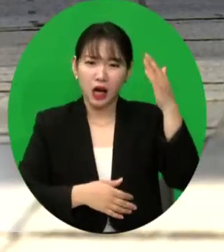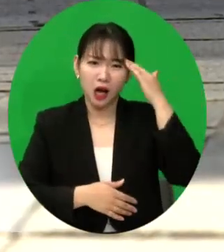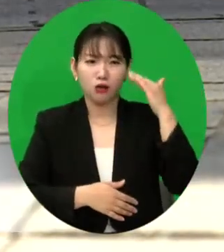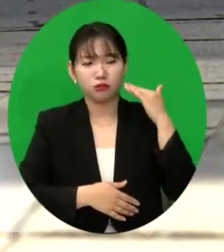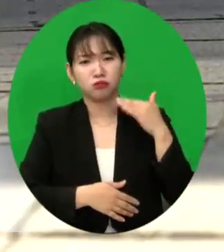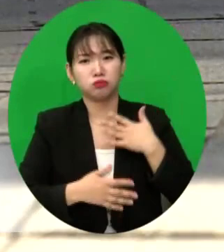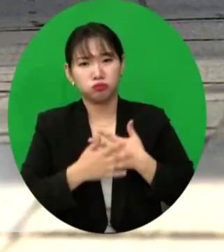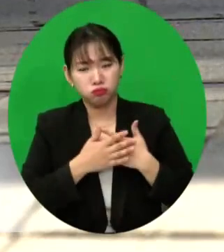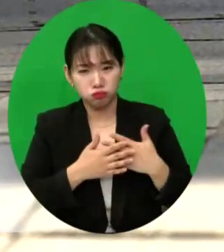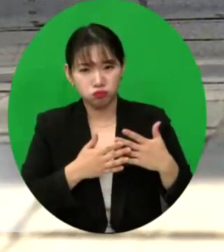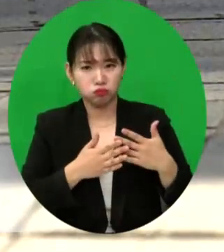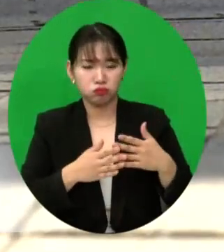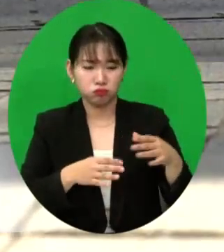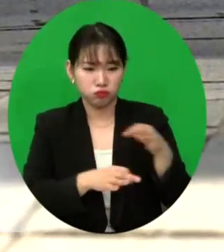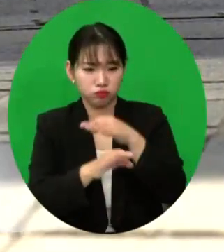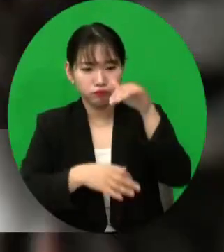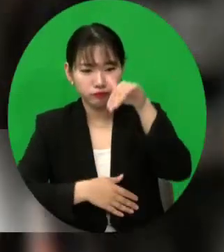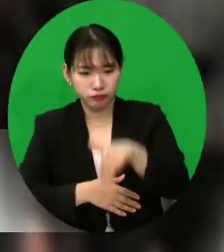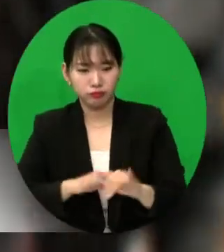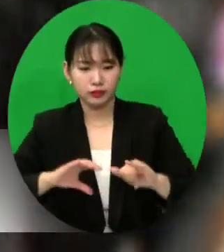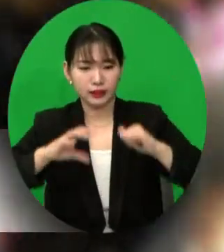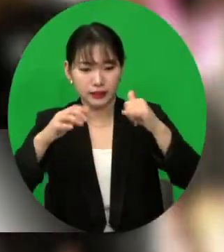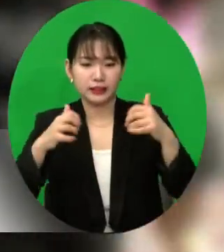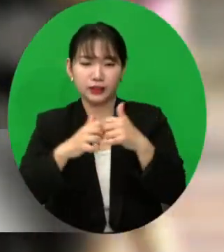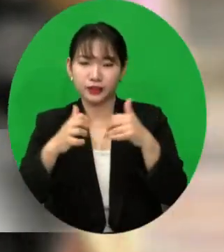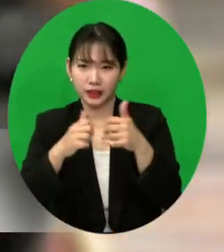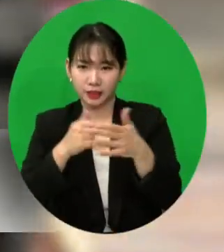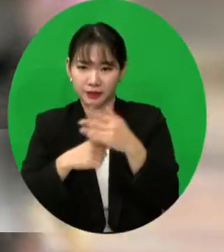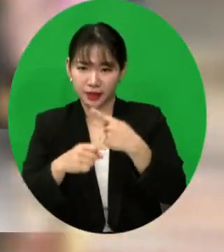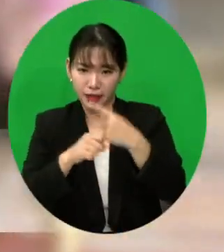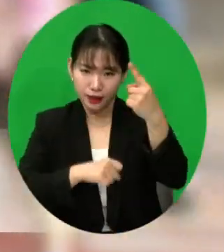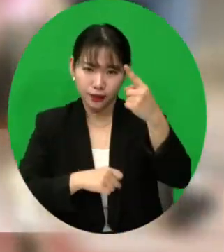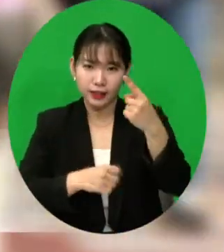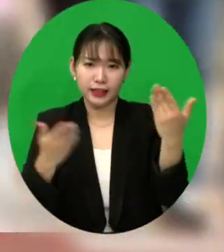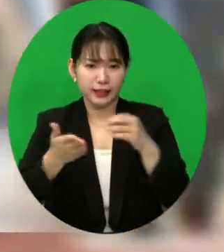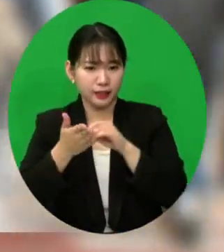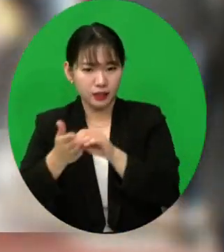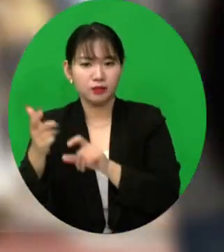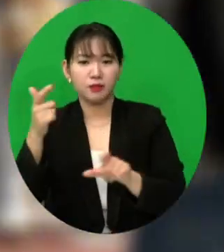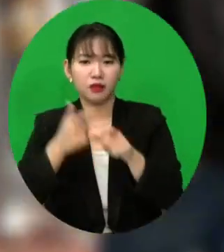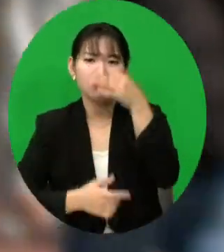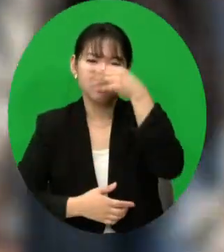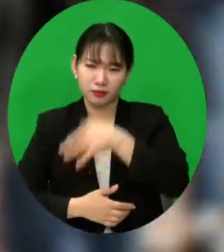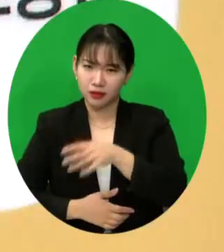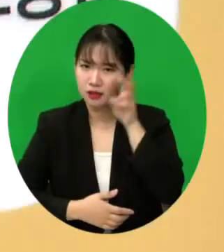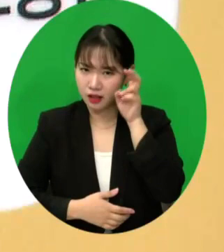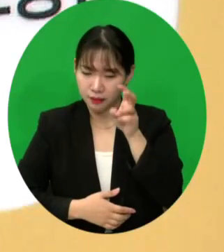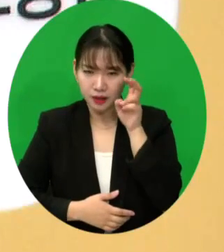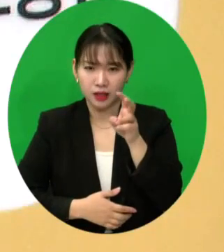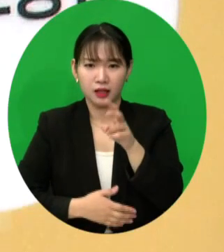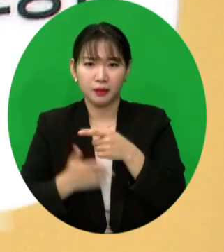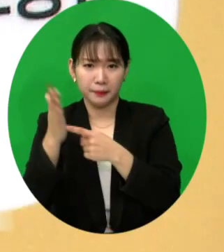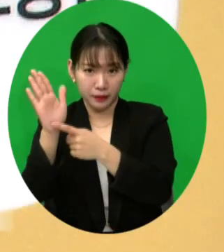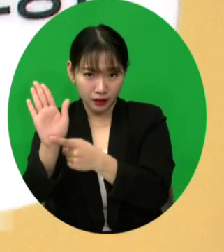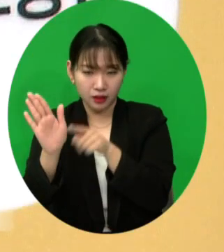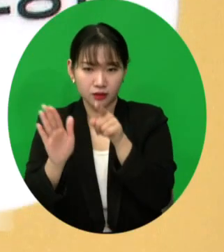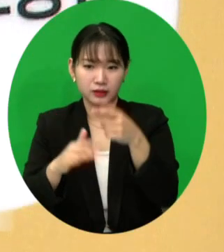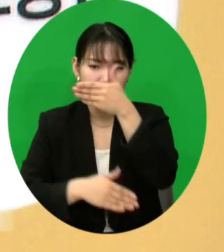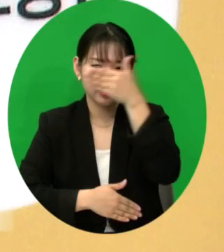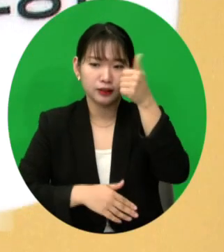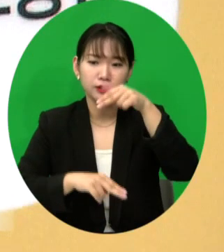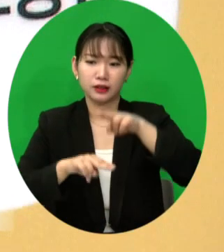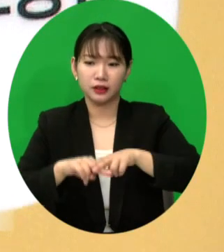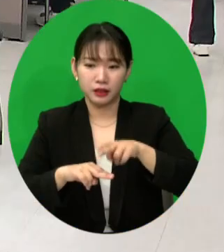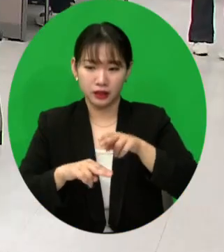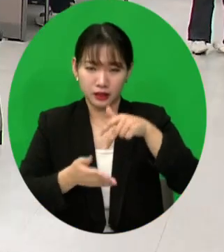침체, 그리고 세계 전쟁 여파로 내년에는 취업문이 더 좁아질 것이란 예측은 지역 청년들에게